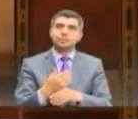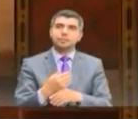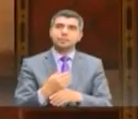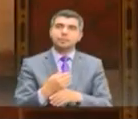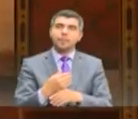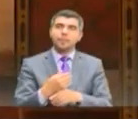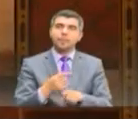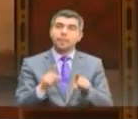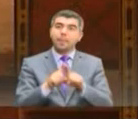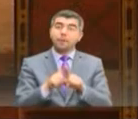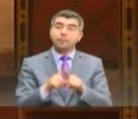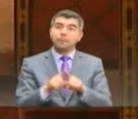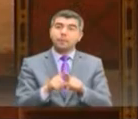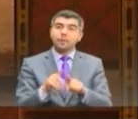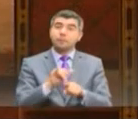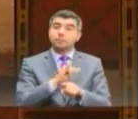عدم حضورنا